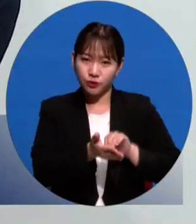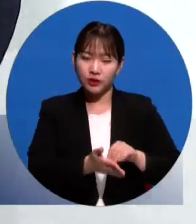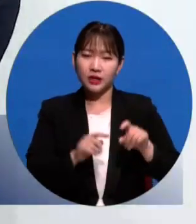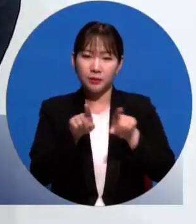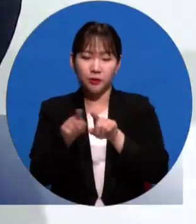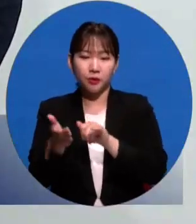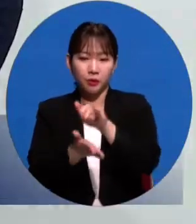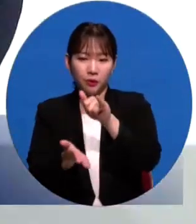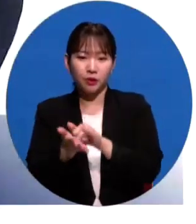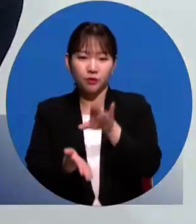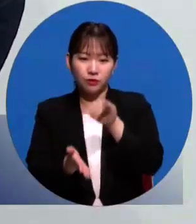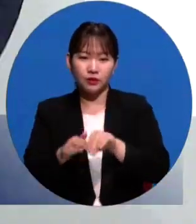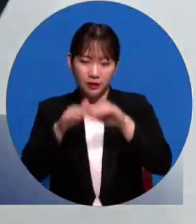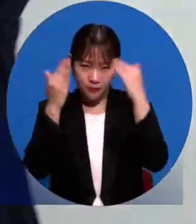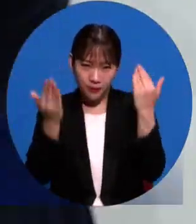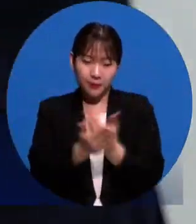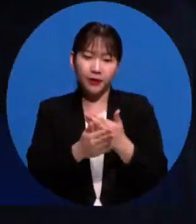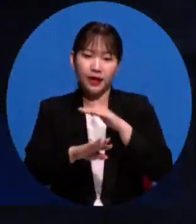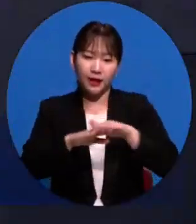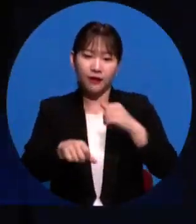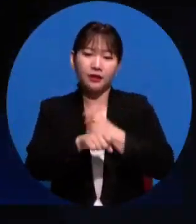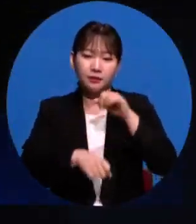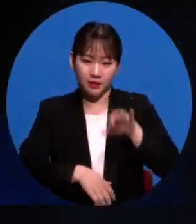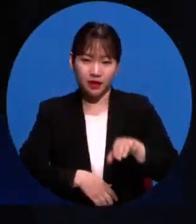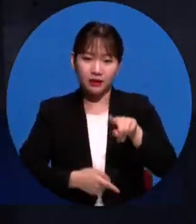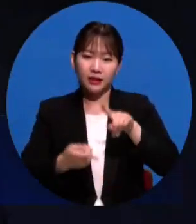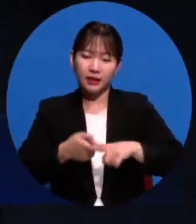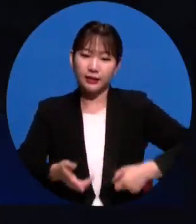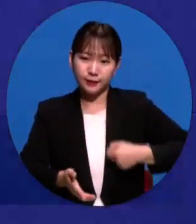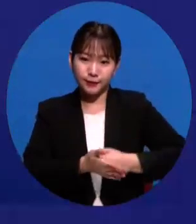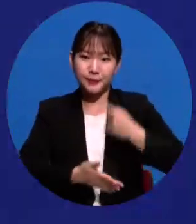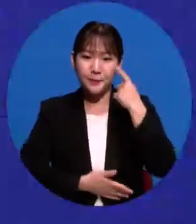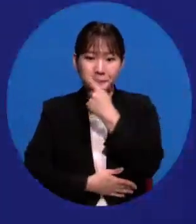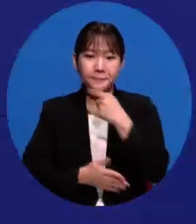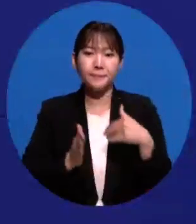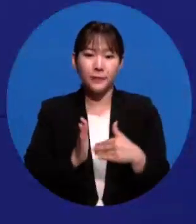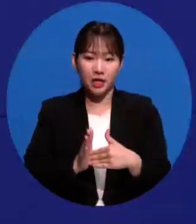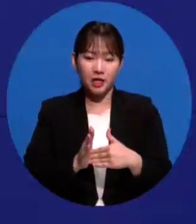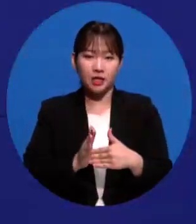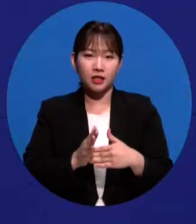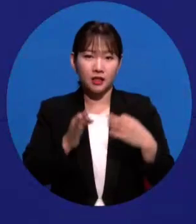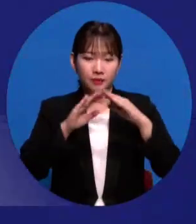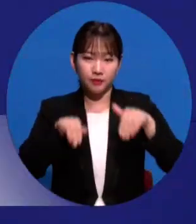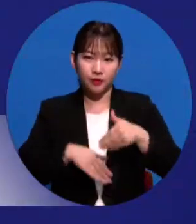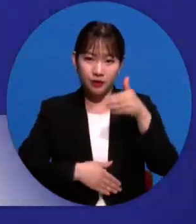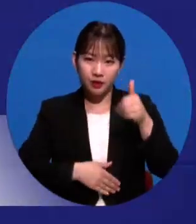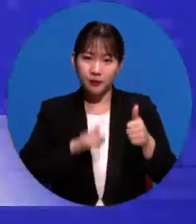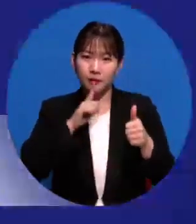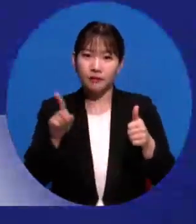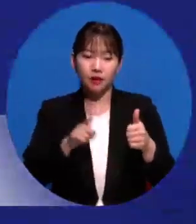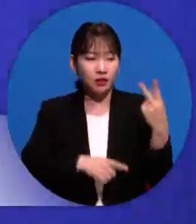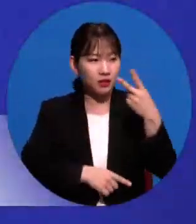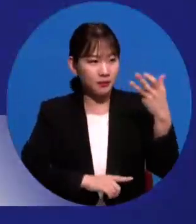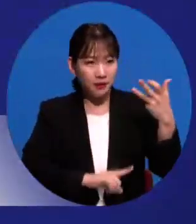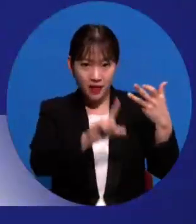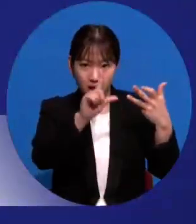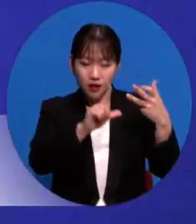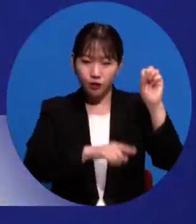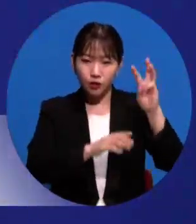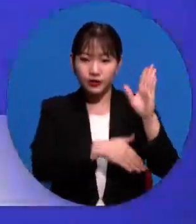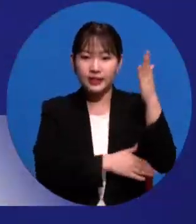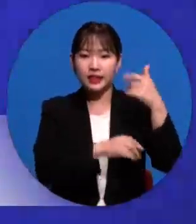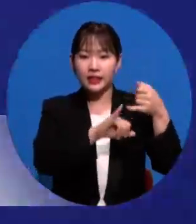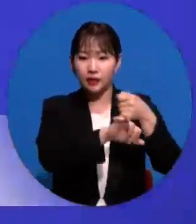완벽히 해결해내겠습니다. 그걸 의지를 하겠습니다. 김영록 전남지사는 지난 2018년